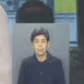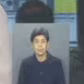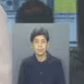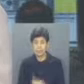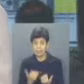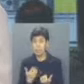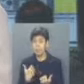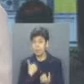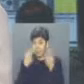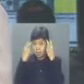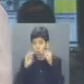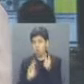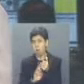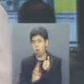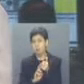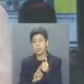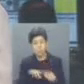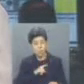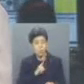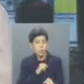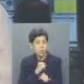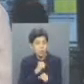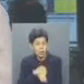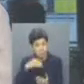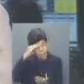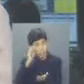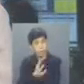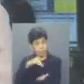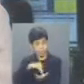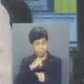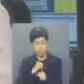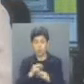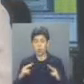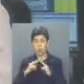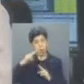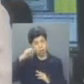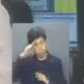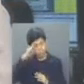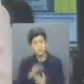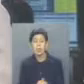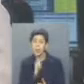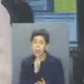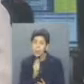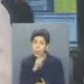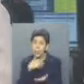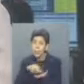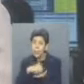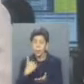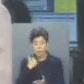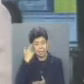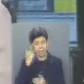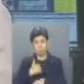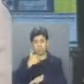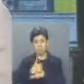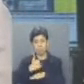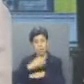ที่รองนายกรัฐมนตรีที่กำกับดูแลสำนักงานตำรวจแห่งชาติและกระทรวงกลาโหมได้ให้สัมภาษณ์ยืนยันความเห็นของผู้บัญชาการ